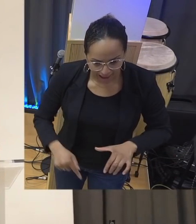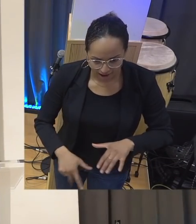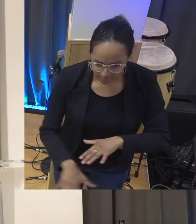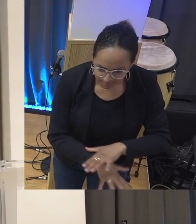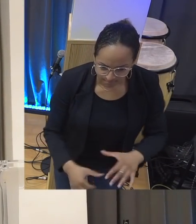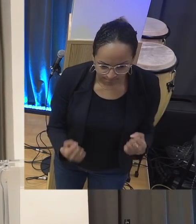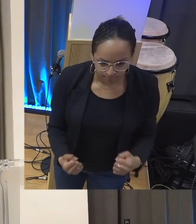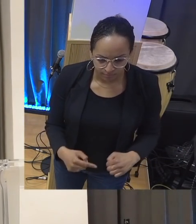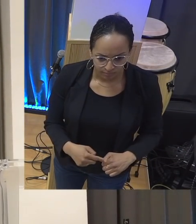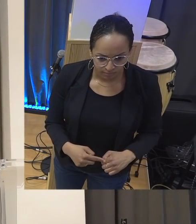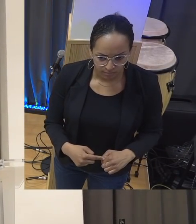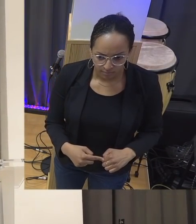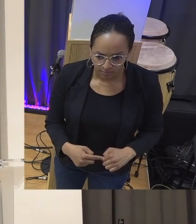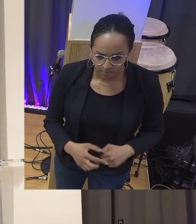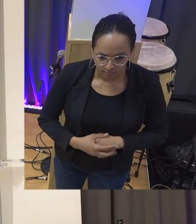fondé,